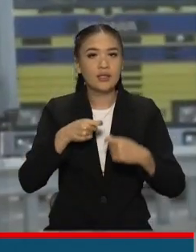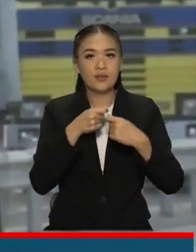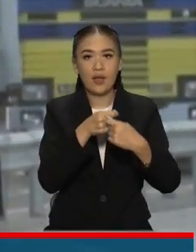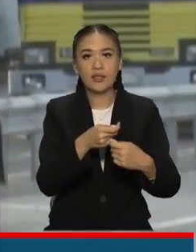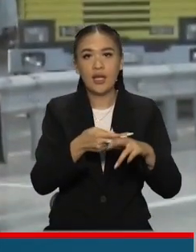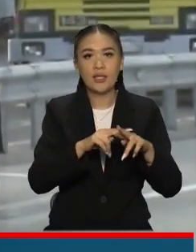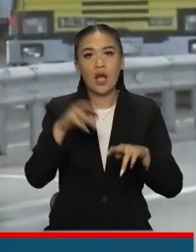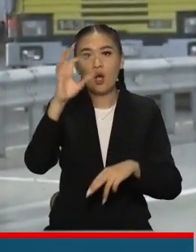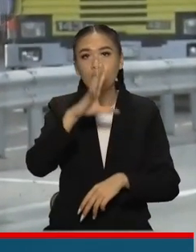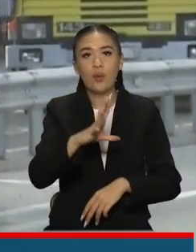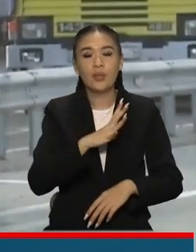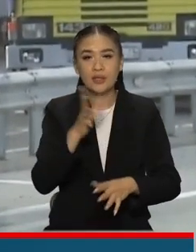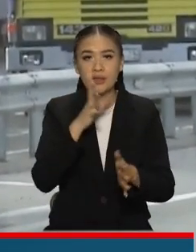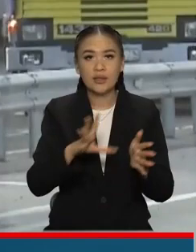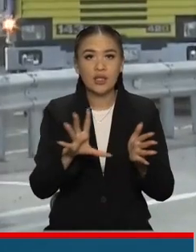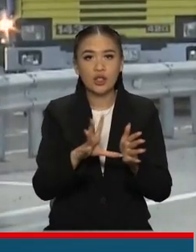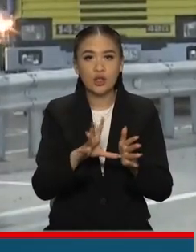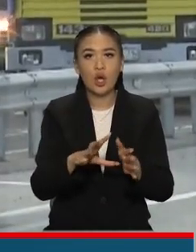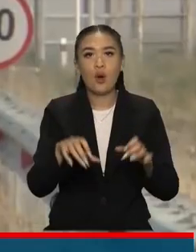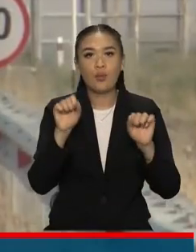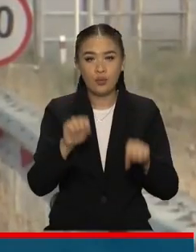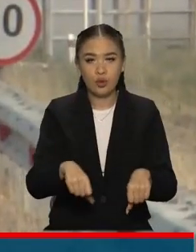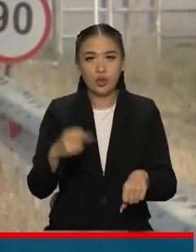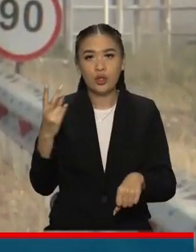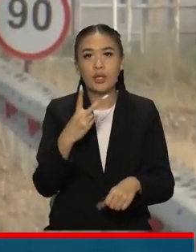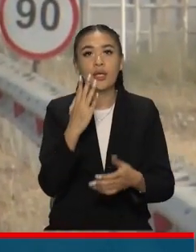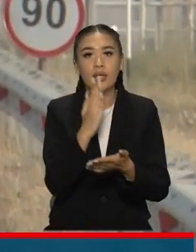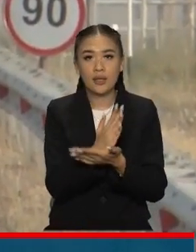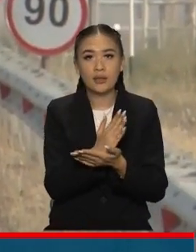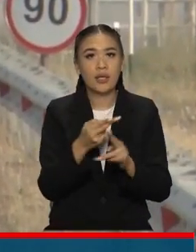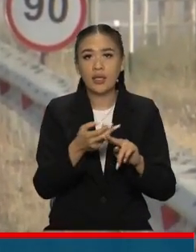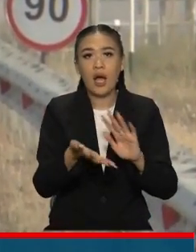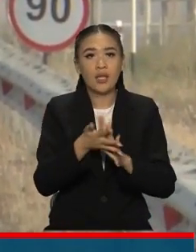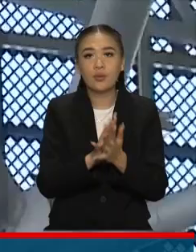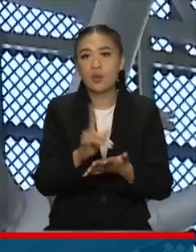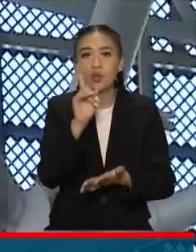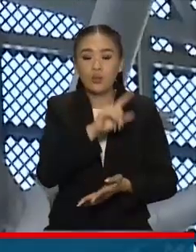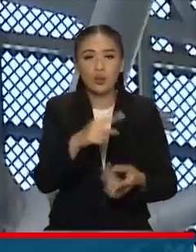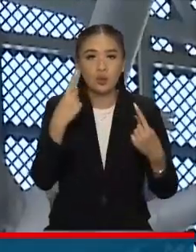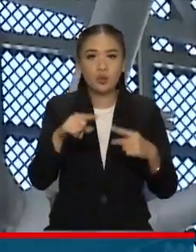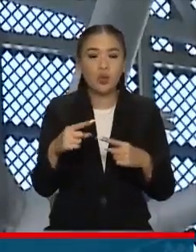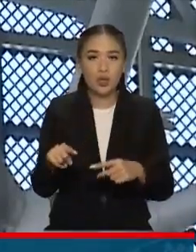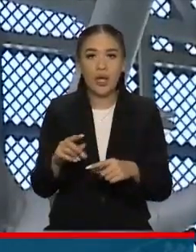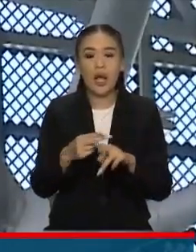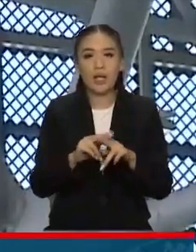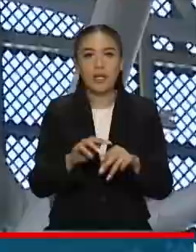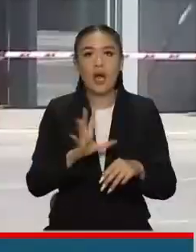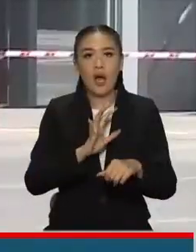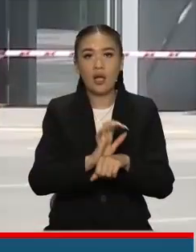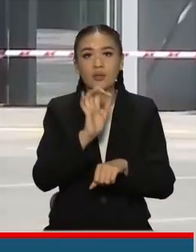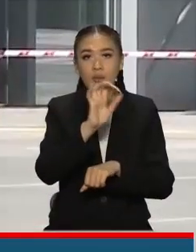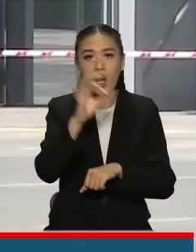необходимые для этого технические возможности у сторон имеется впрочем Это не отменяет и другие форматы передачи данных предполагается